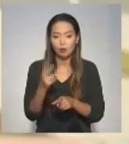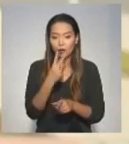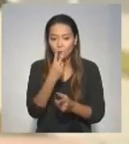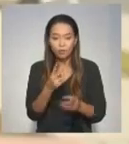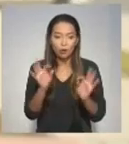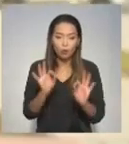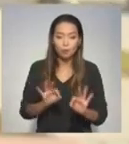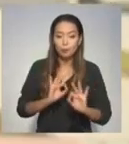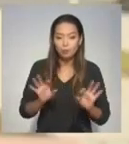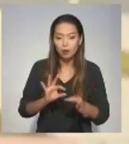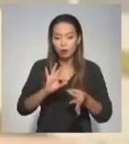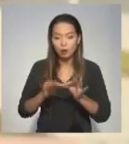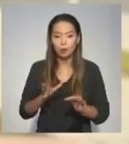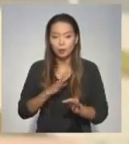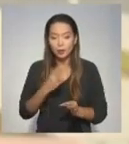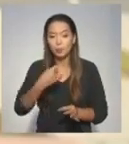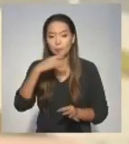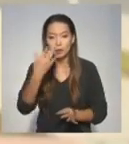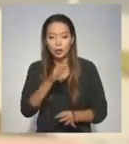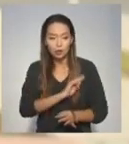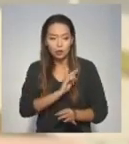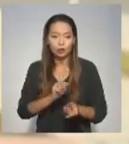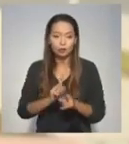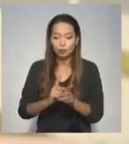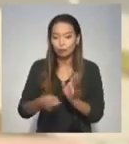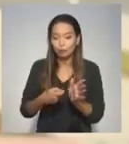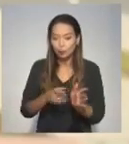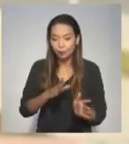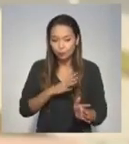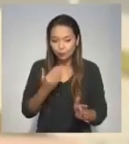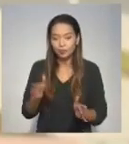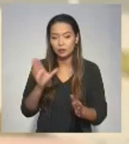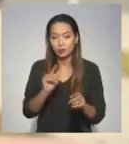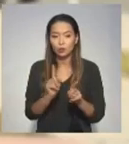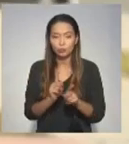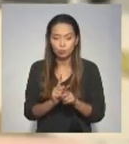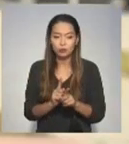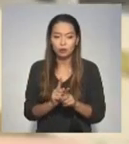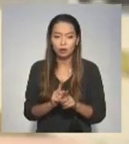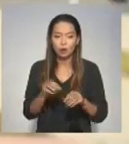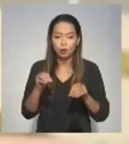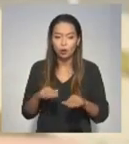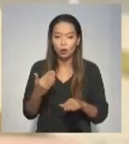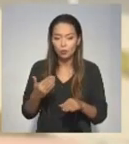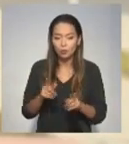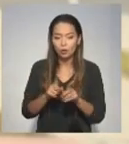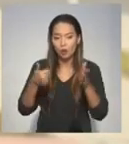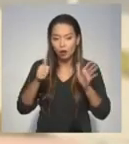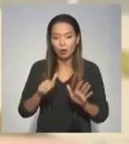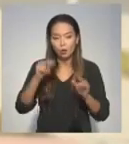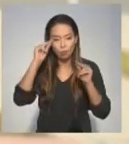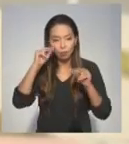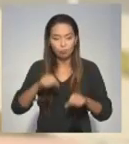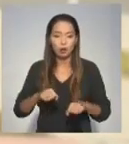түсініктемені схеманы танысты. Полиция қызметкерін екі рет жауап алды. Маған қос үздіксіз жолақты кесіп өткенім үшін 6 айға көлік жүргізу